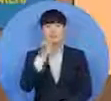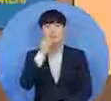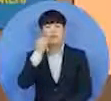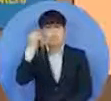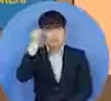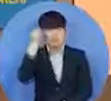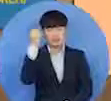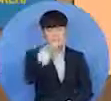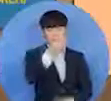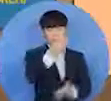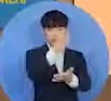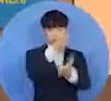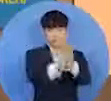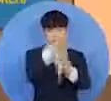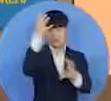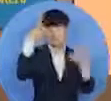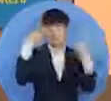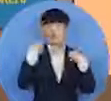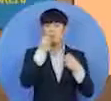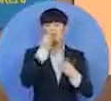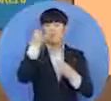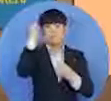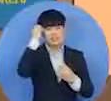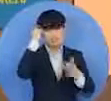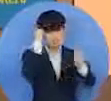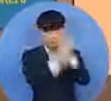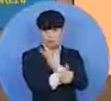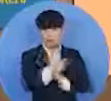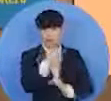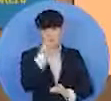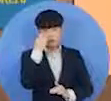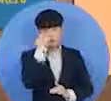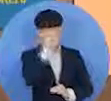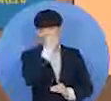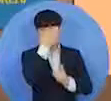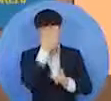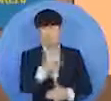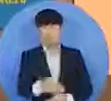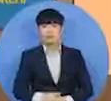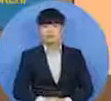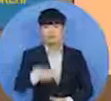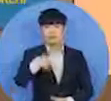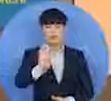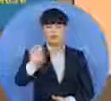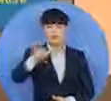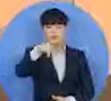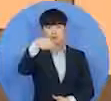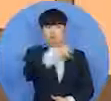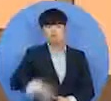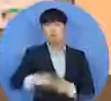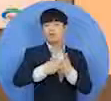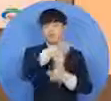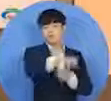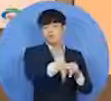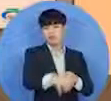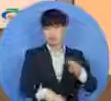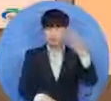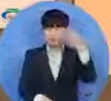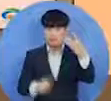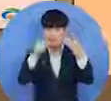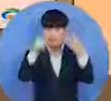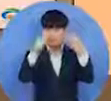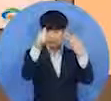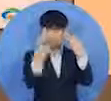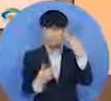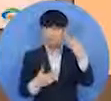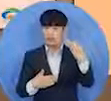LH 홈페이지, 마이 홈페이지, 천안시청 홈페이지 공지사항에서 확인할 수 있습니다. 천안시 서북구보건소는